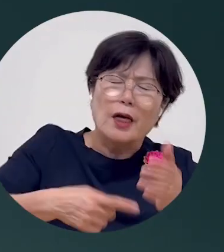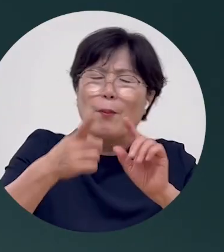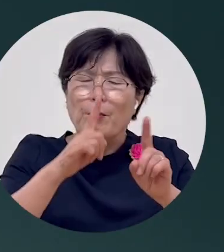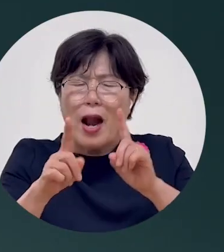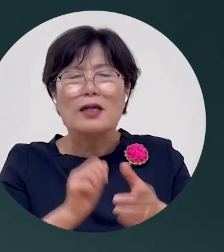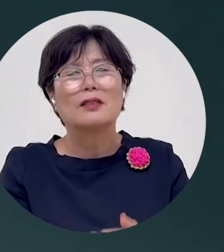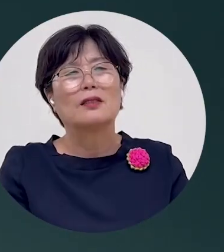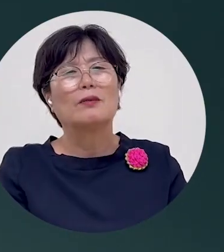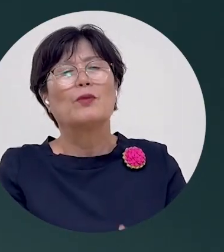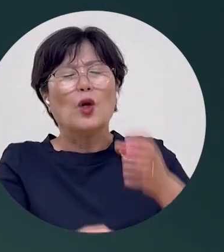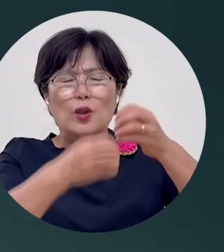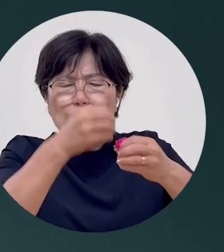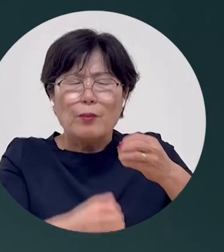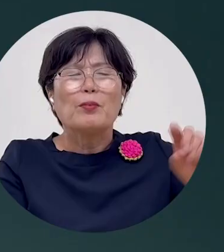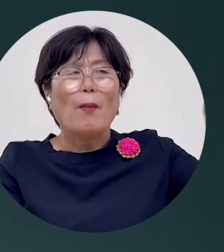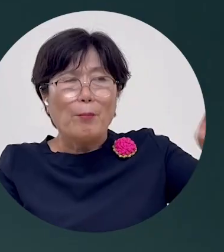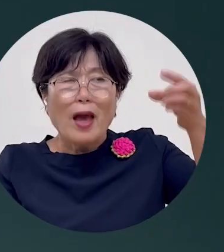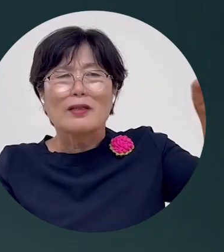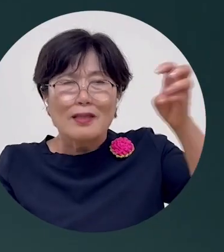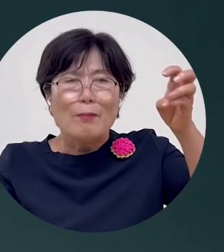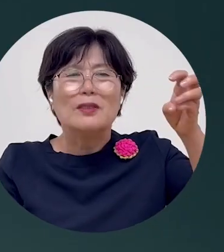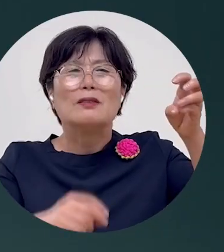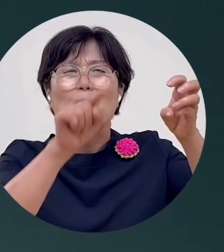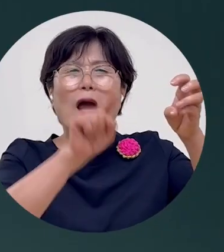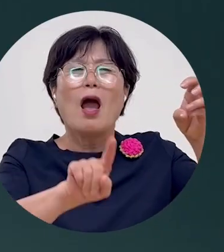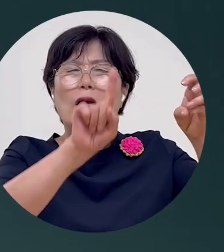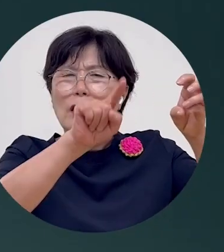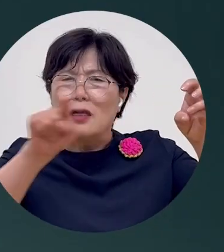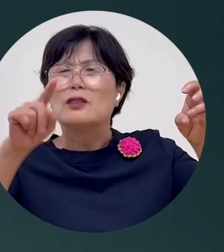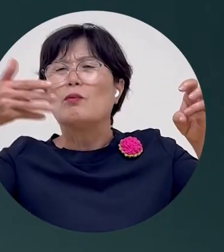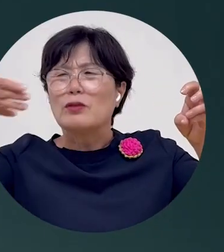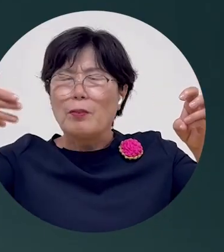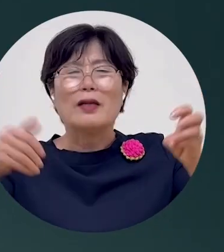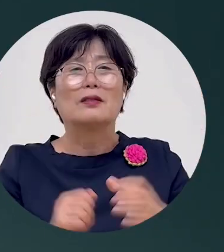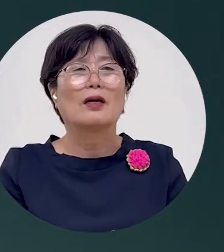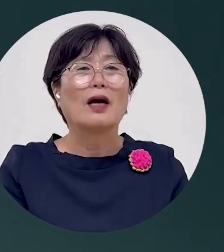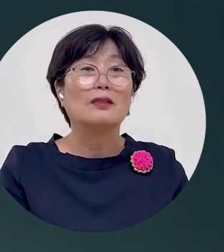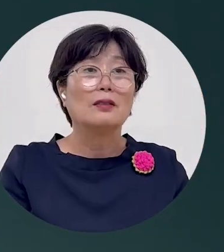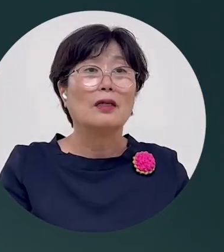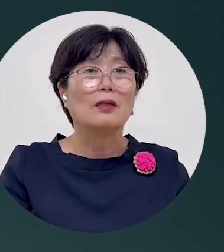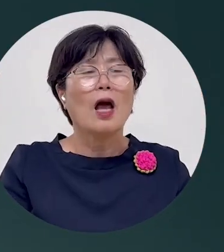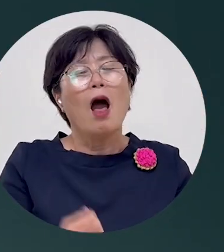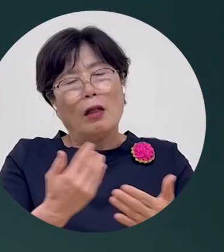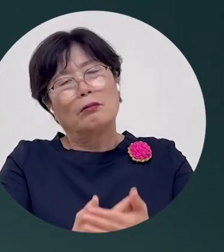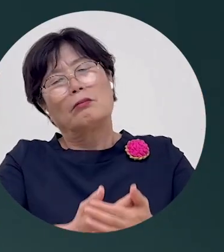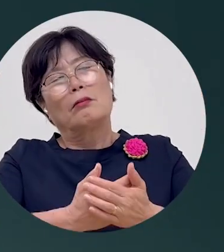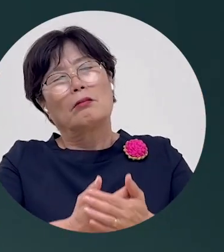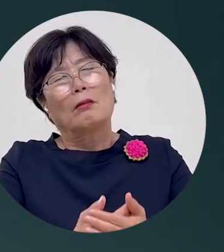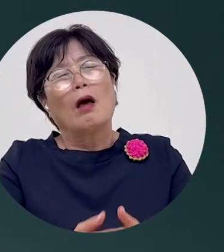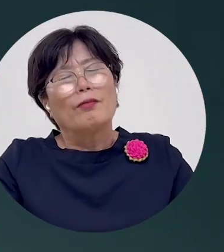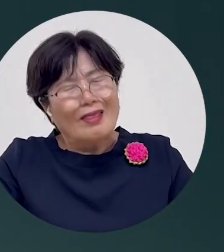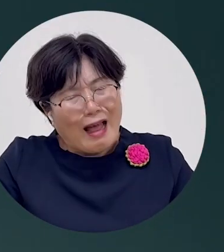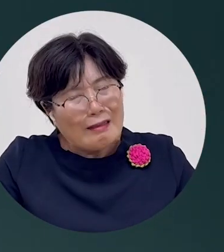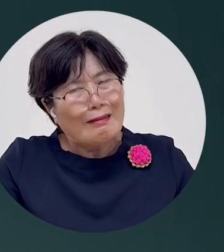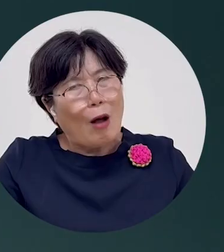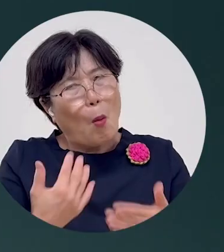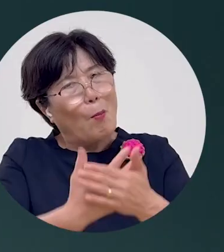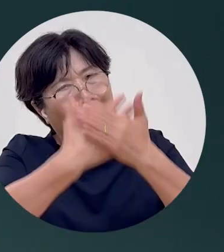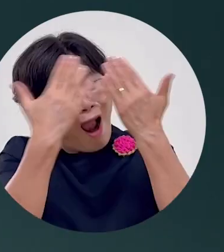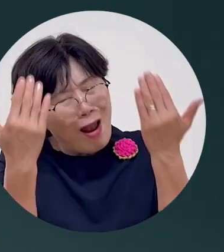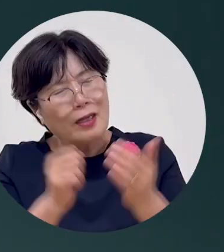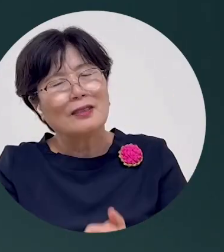130편은 무언가 따뜻하고 밝은 소망이 느껴지는 성경의 부분입니다. 자,